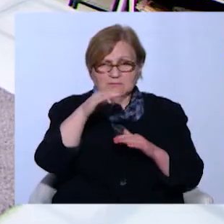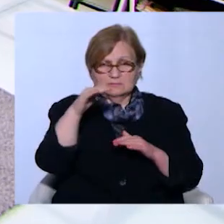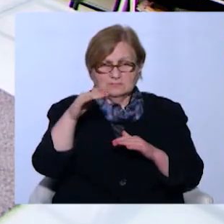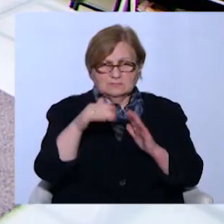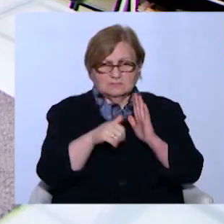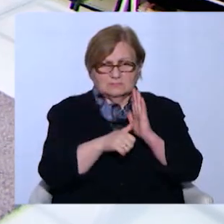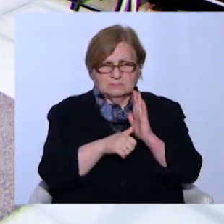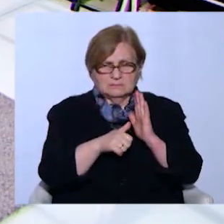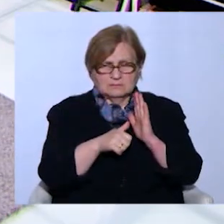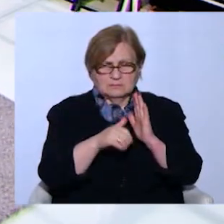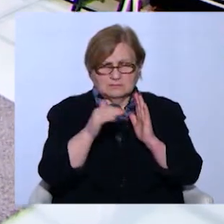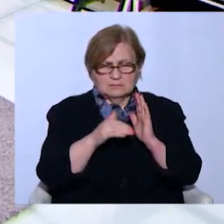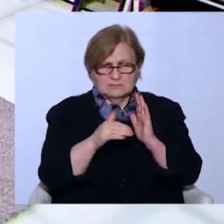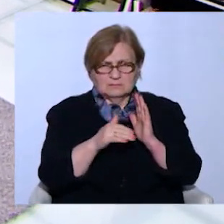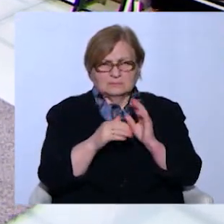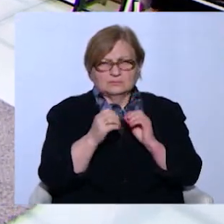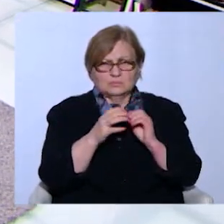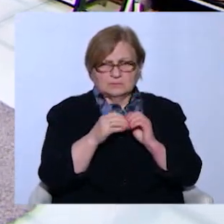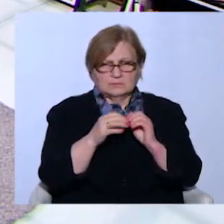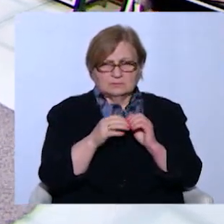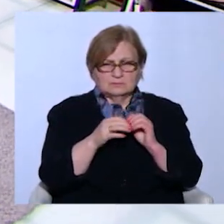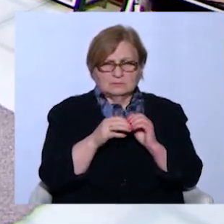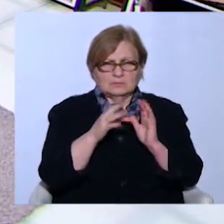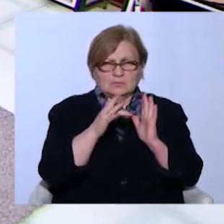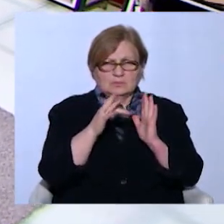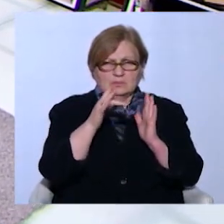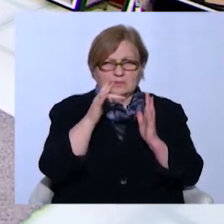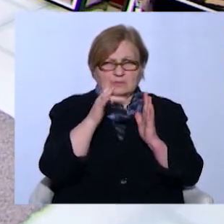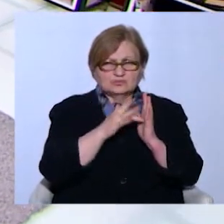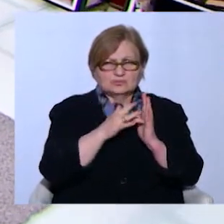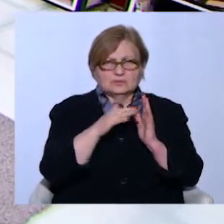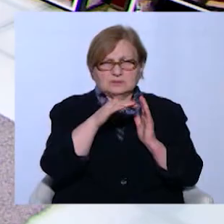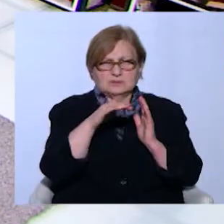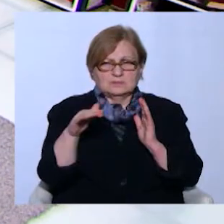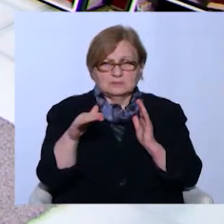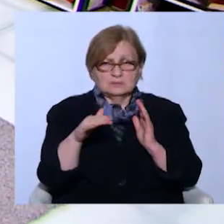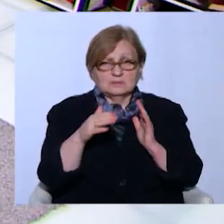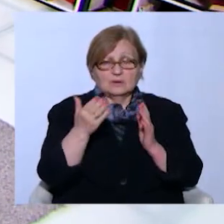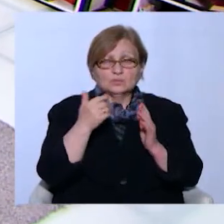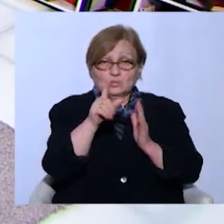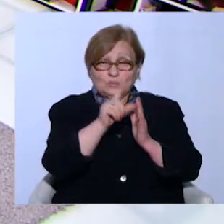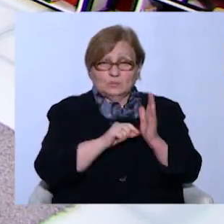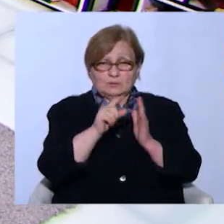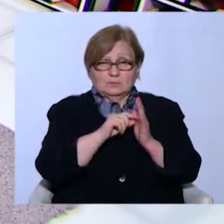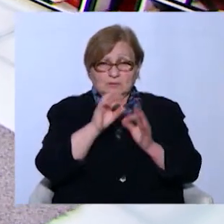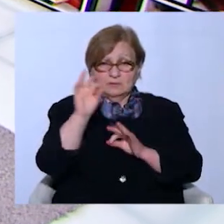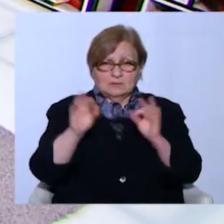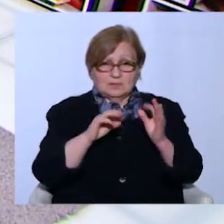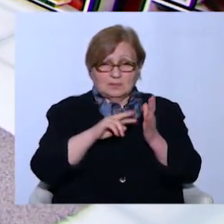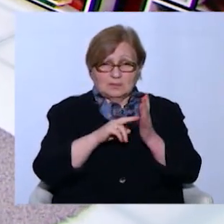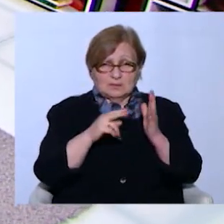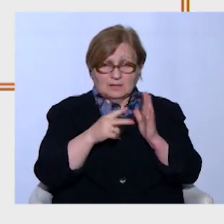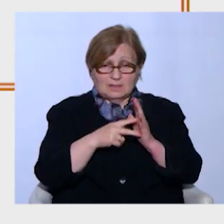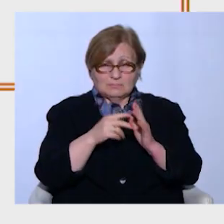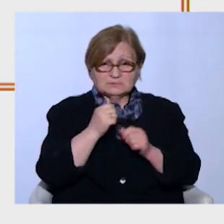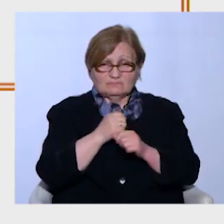ქვედა წრის დიამეტრია 15 და გვინდა შუაში იყოს ერთი თარო. ესე იგი, თუ ამოვხაზავთ ამის გეგმას, მივიღებთ